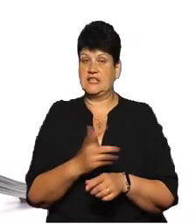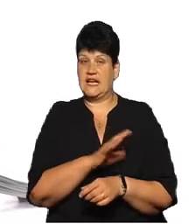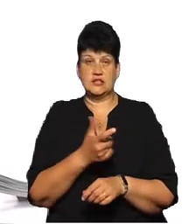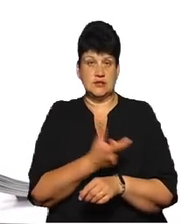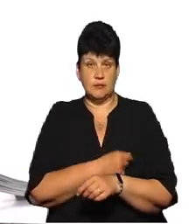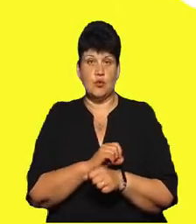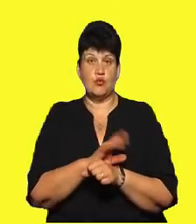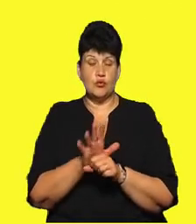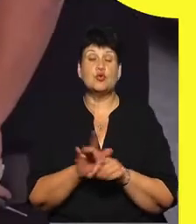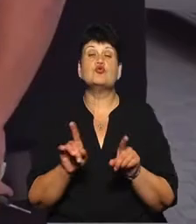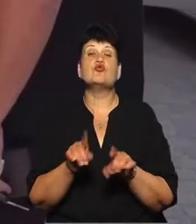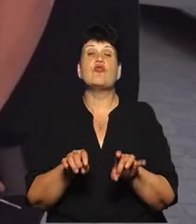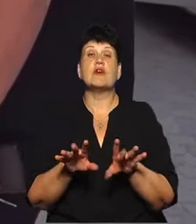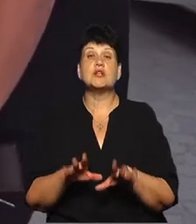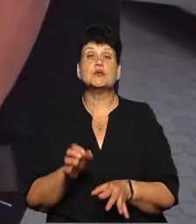суд.